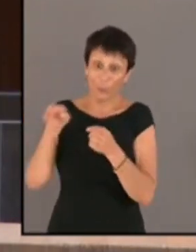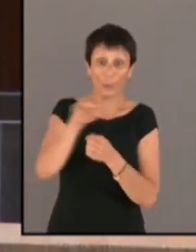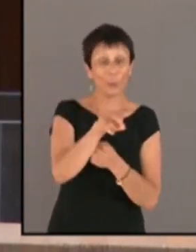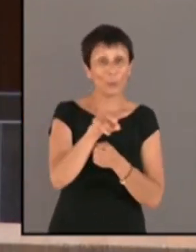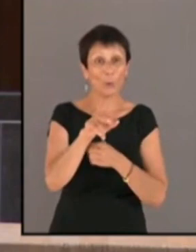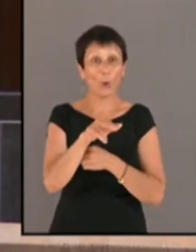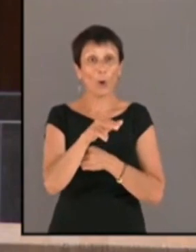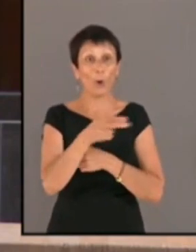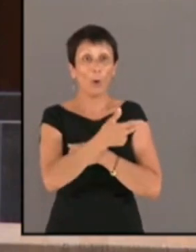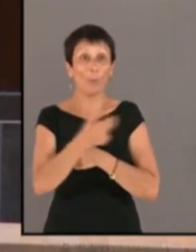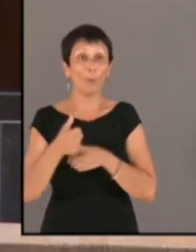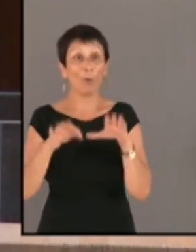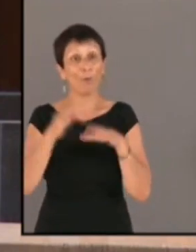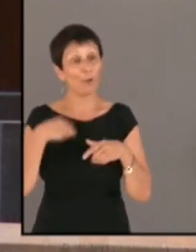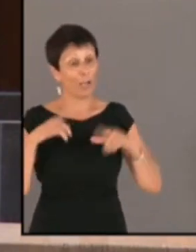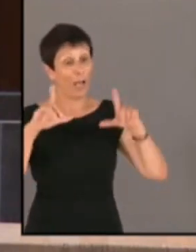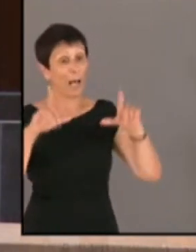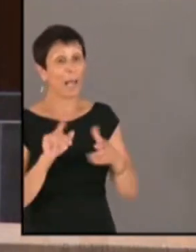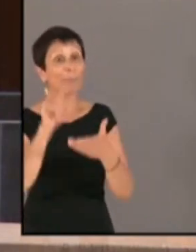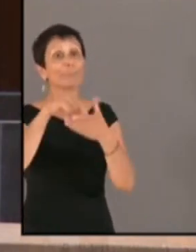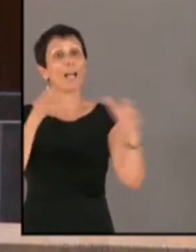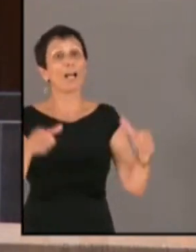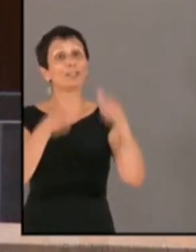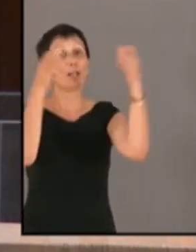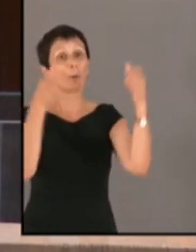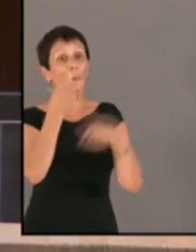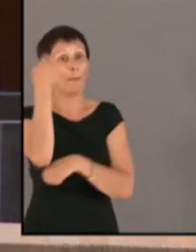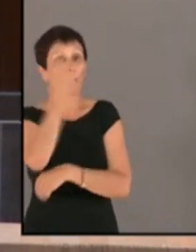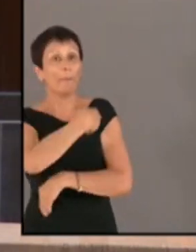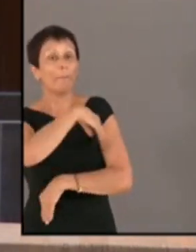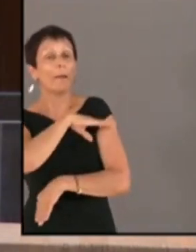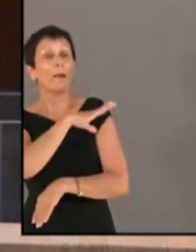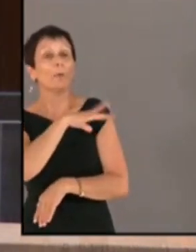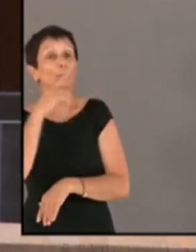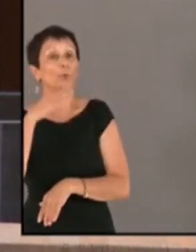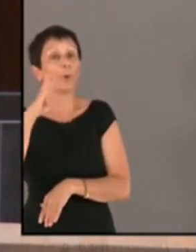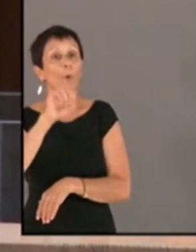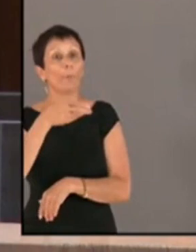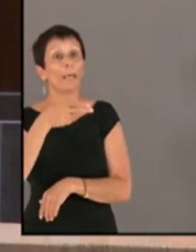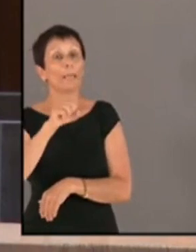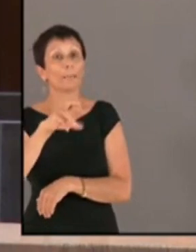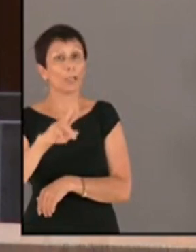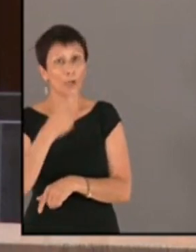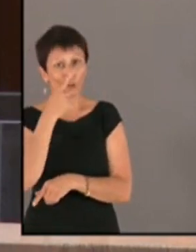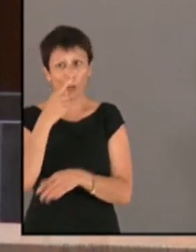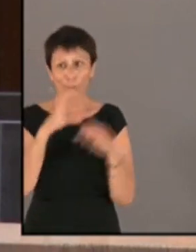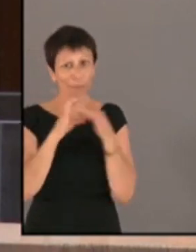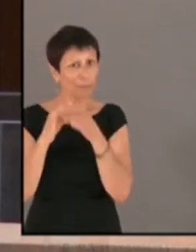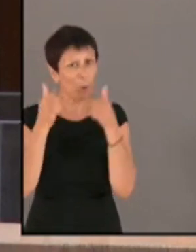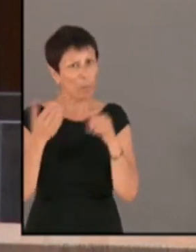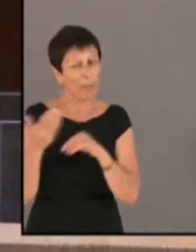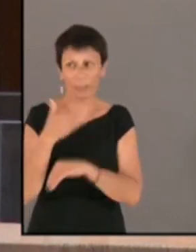vote tout au long de la journée à Château-Gombert, présidé par monsieur Benfers, d'ailleurs, et qui ça s'est très bien passé, et je